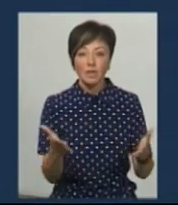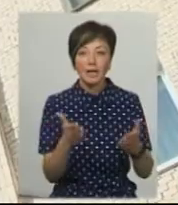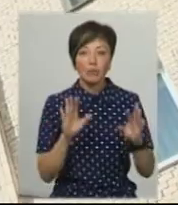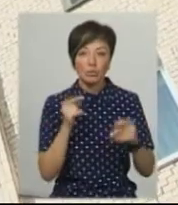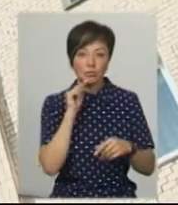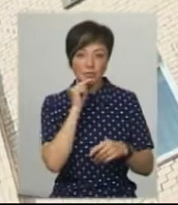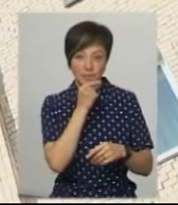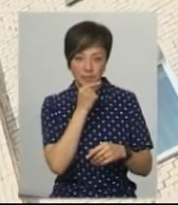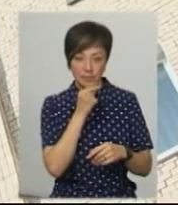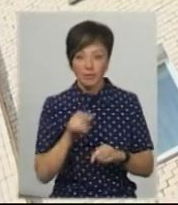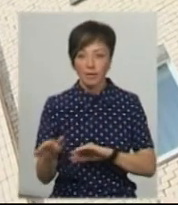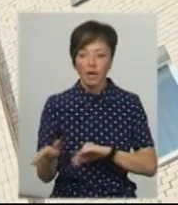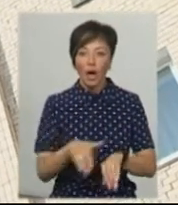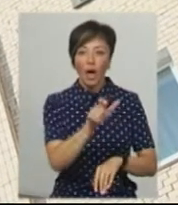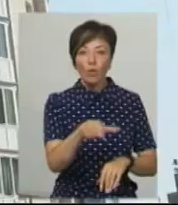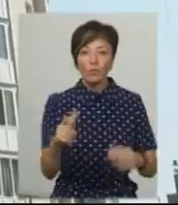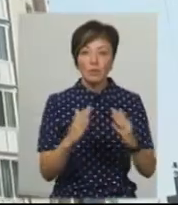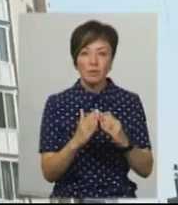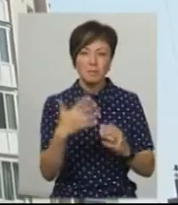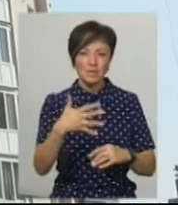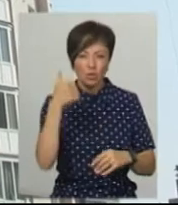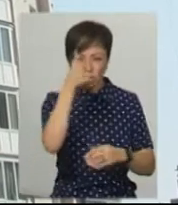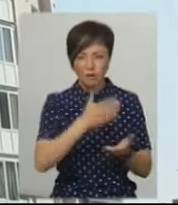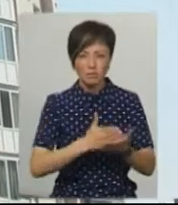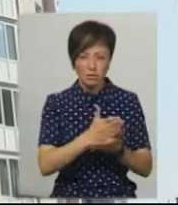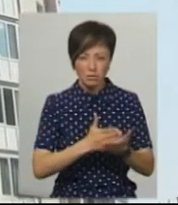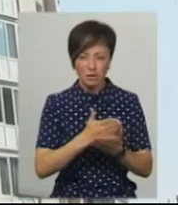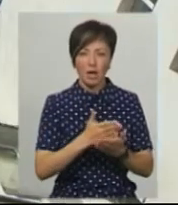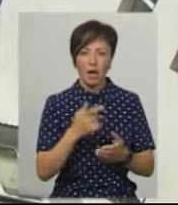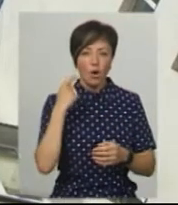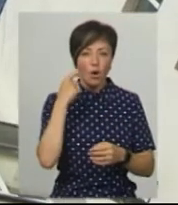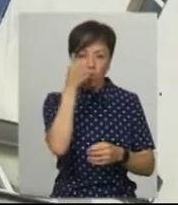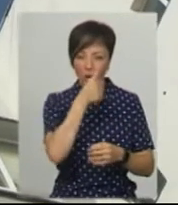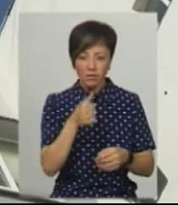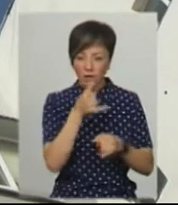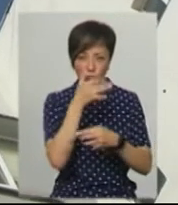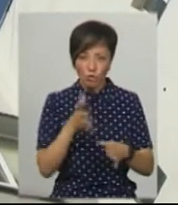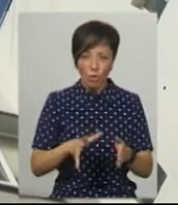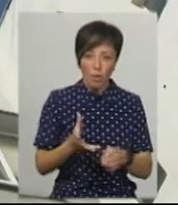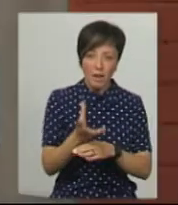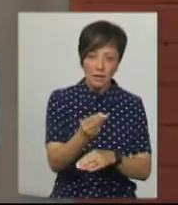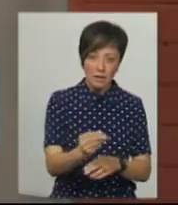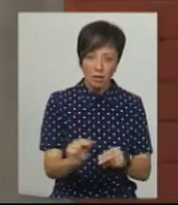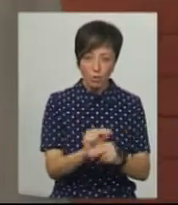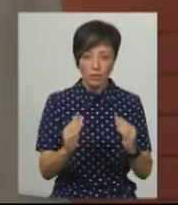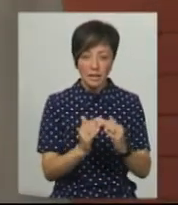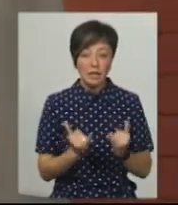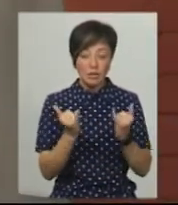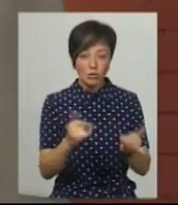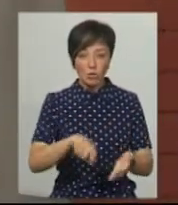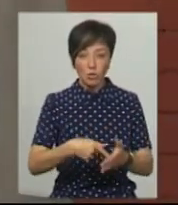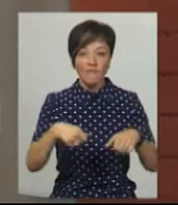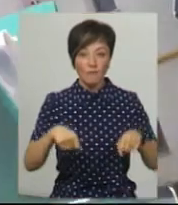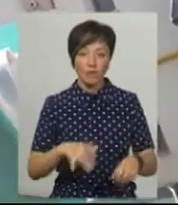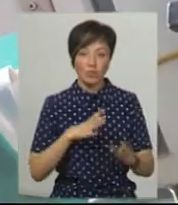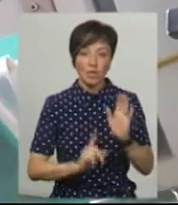енергоефективності. Мешканці будинків, яким по 50-60 років, фінансово не зможуть оплатити ремонти своїх будинків. Для цього міською владою і